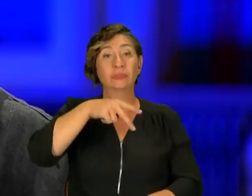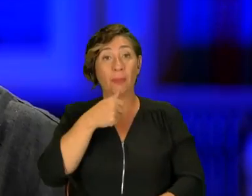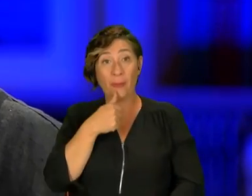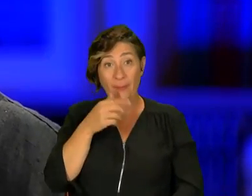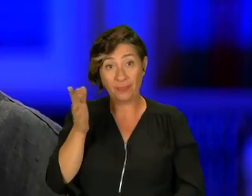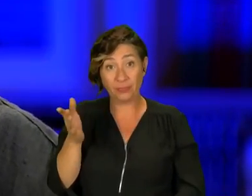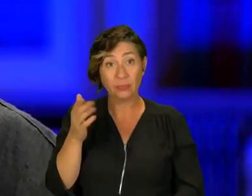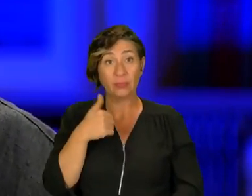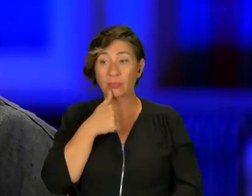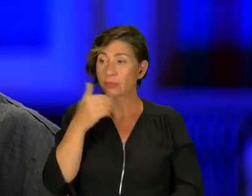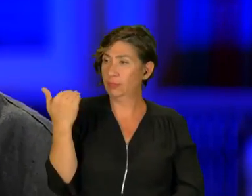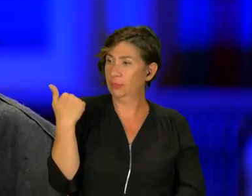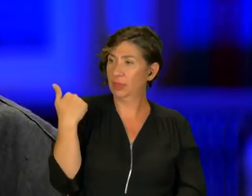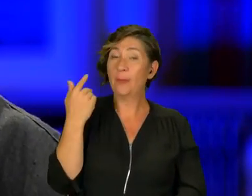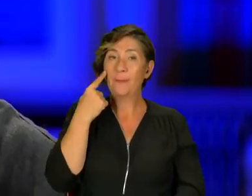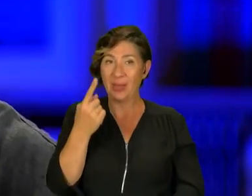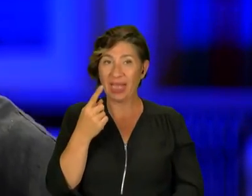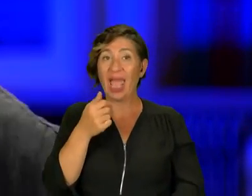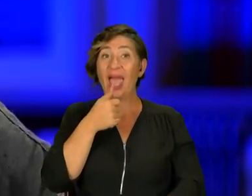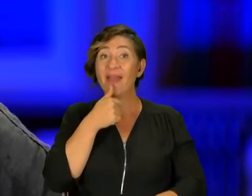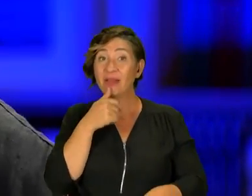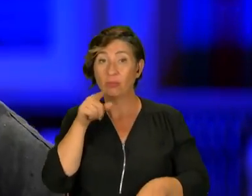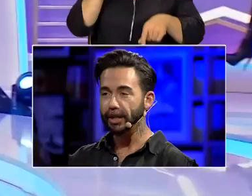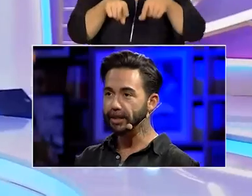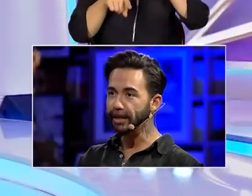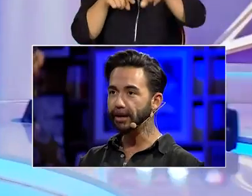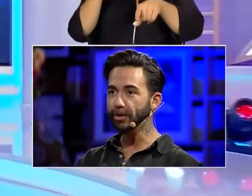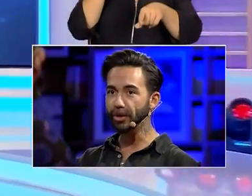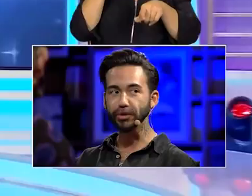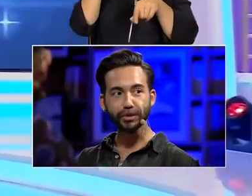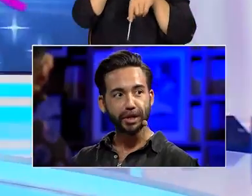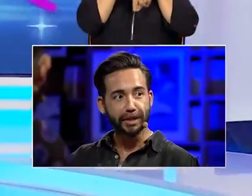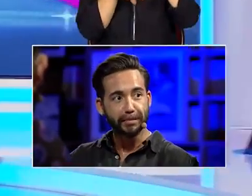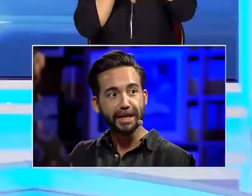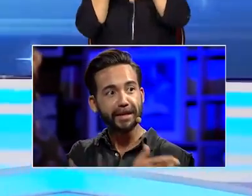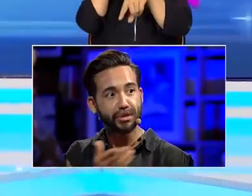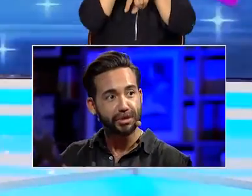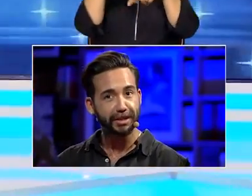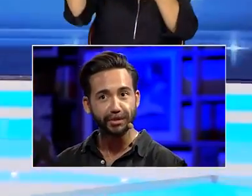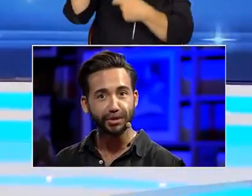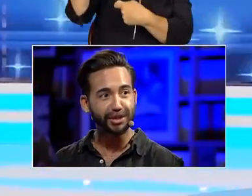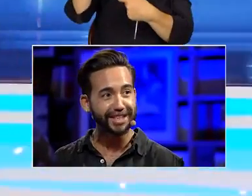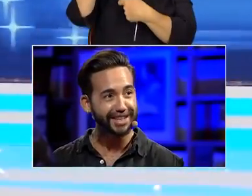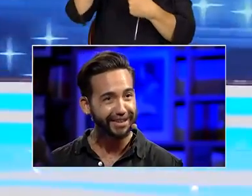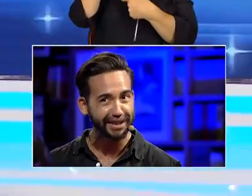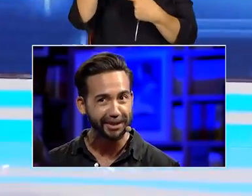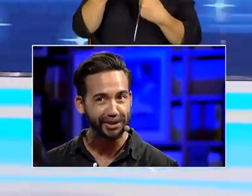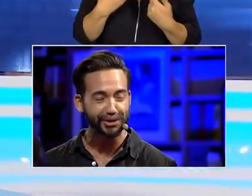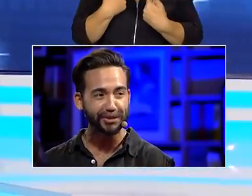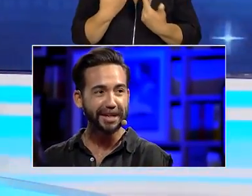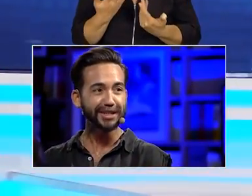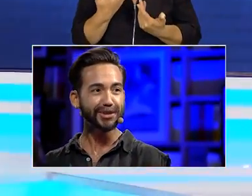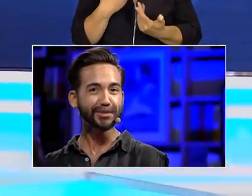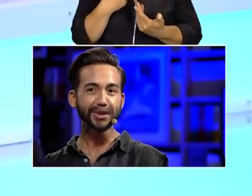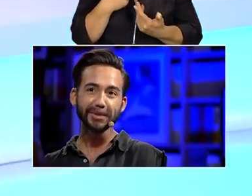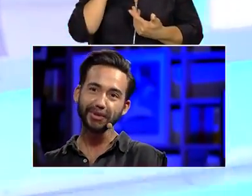adam. Babam bana evde bak yavrum erkek böyle yürür, kadın daha böyle yürür deyip beni evde sürekli yürüyüş dersleri verdirmeye